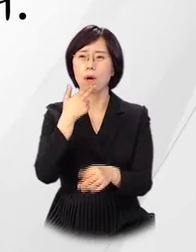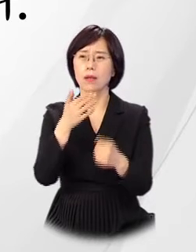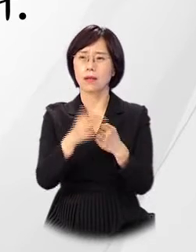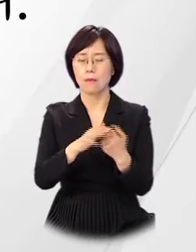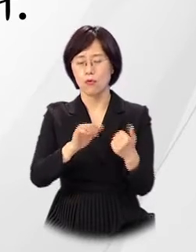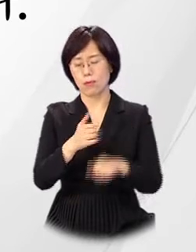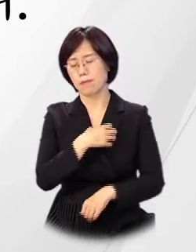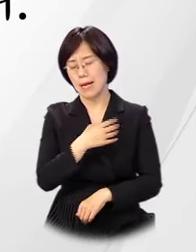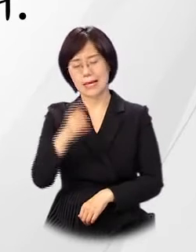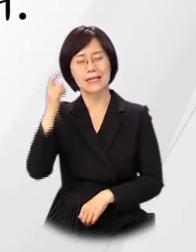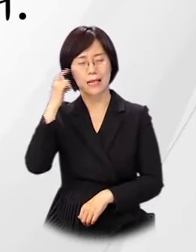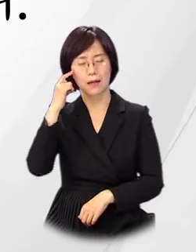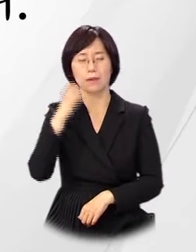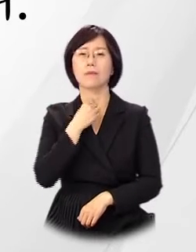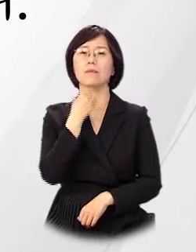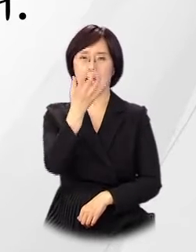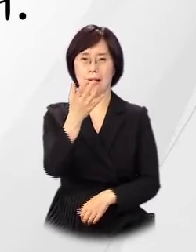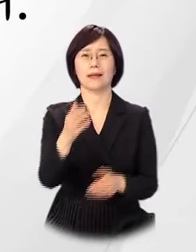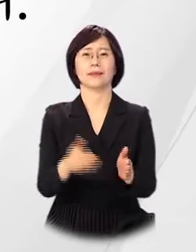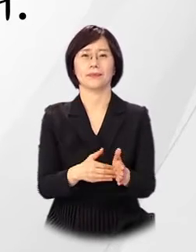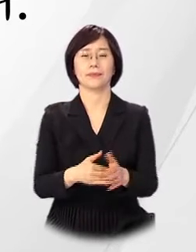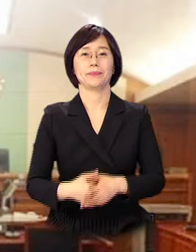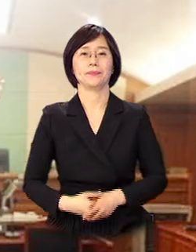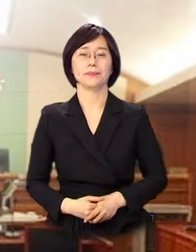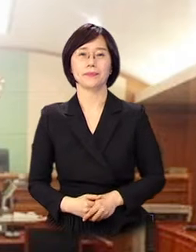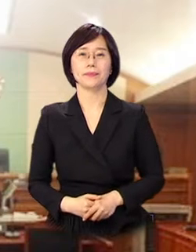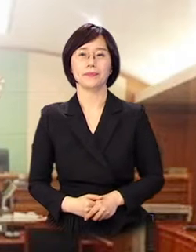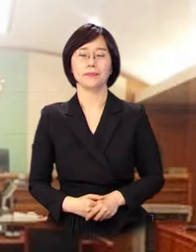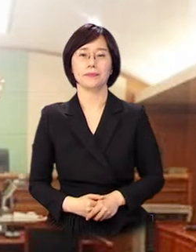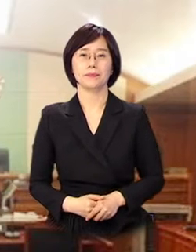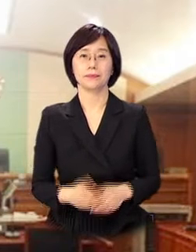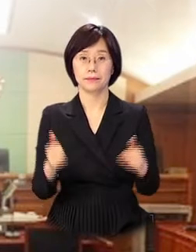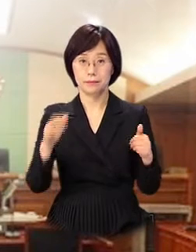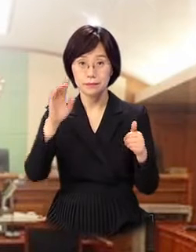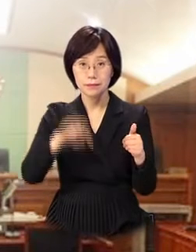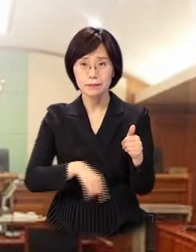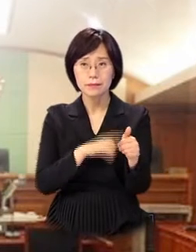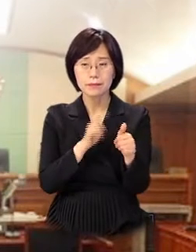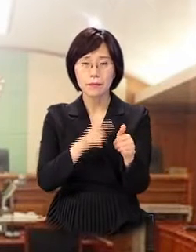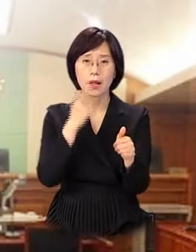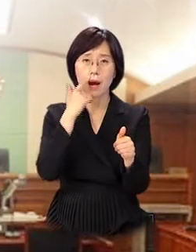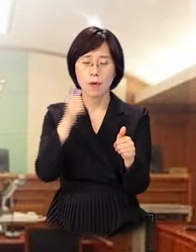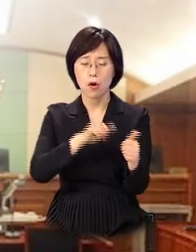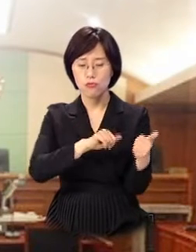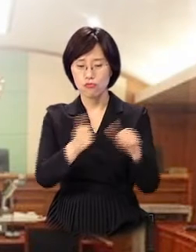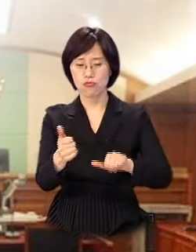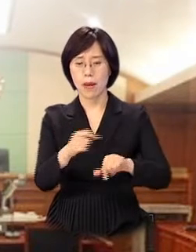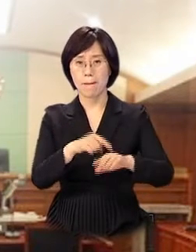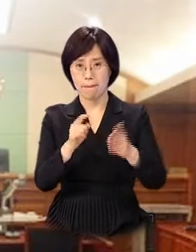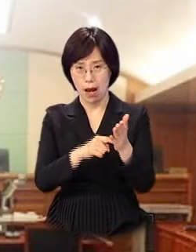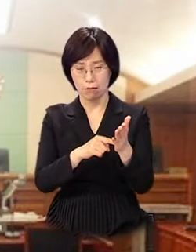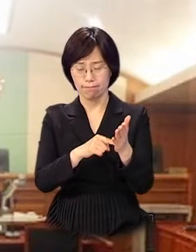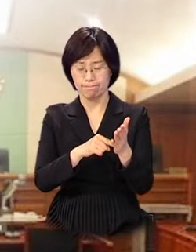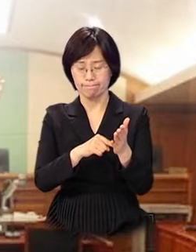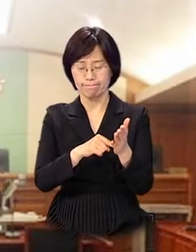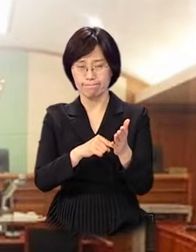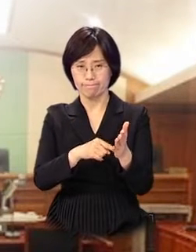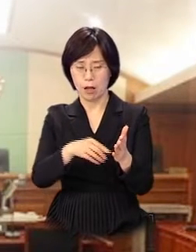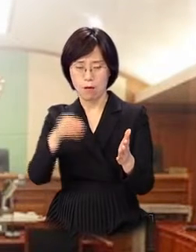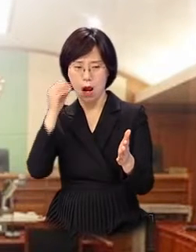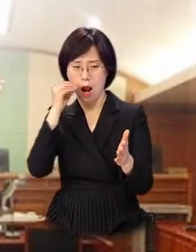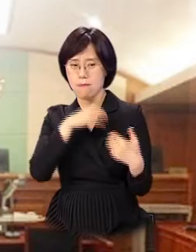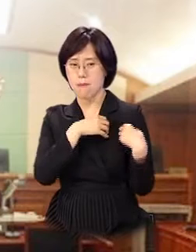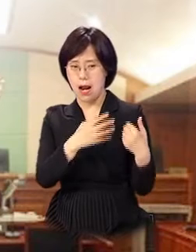돌아가시도록 두어야겠다는 생각을 했다고 자백했습니다. 재판부는 A씨가 아버지를 죽게 할 마음으로 의도적으로